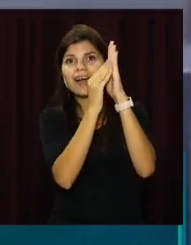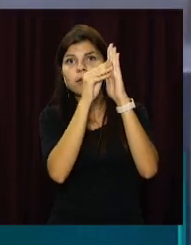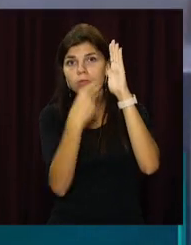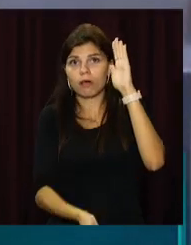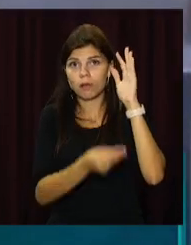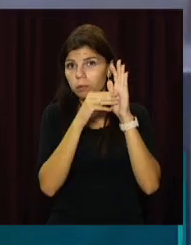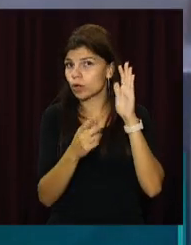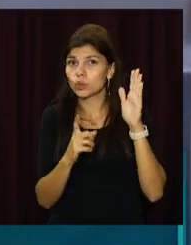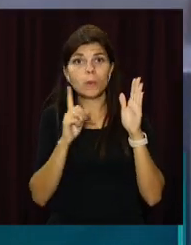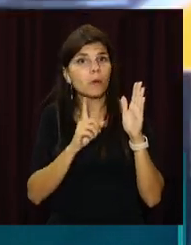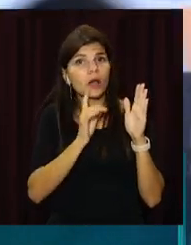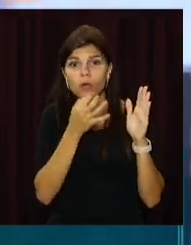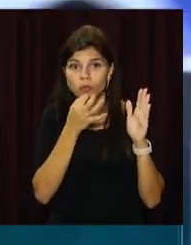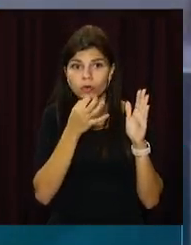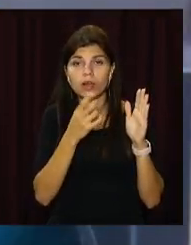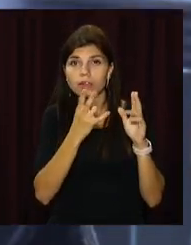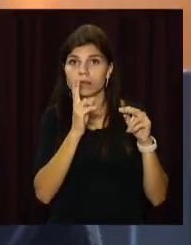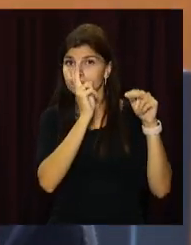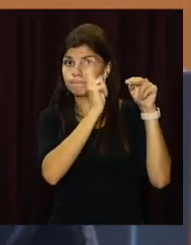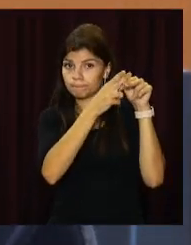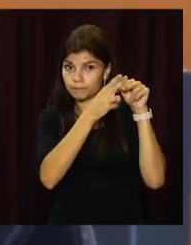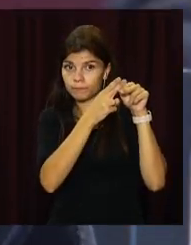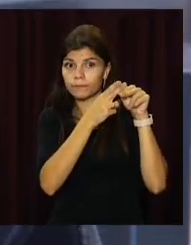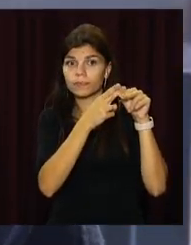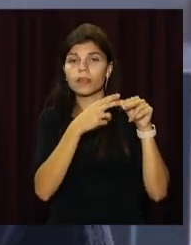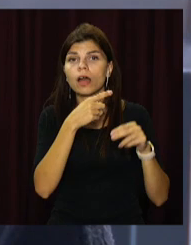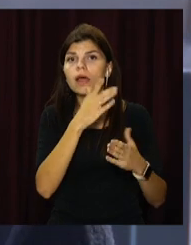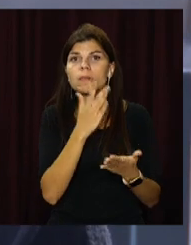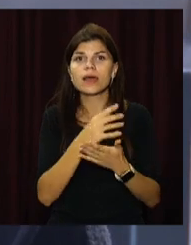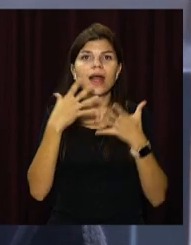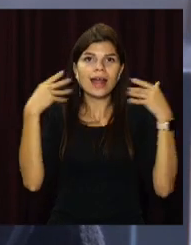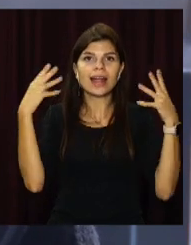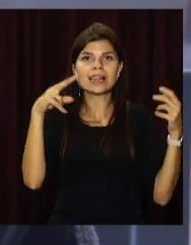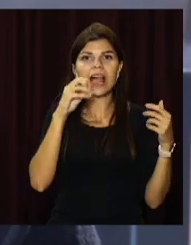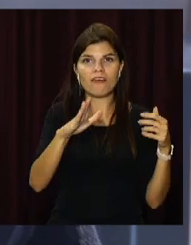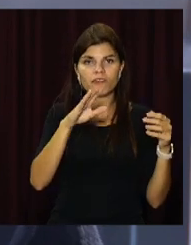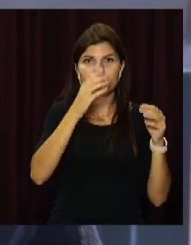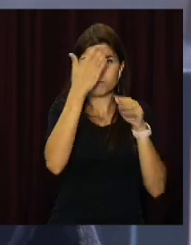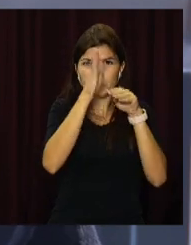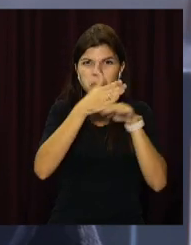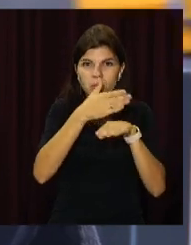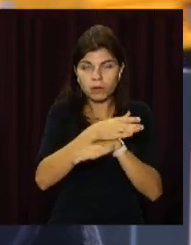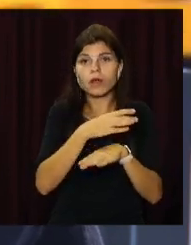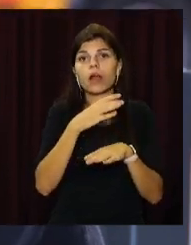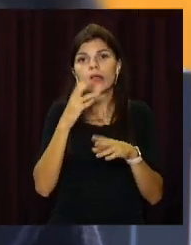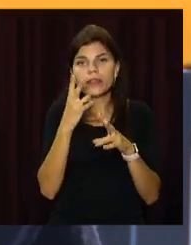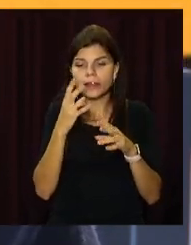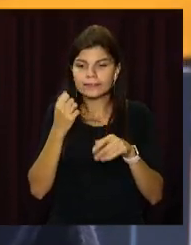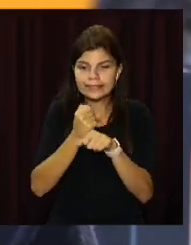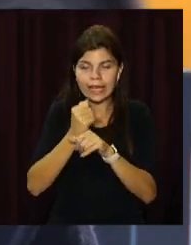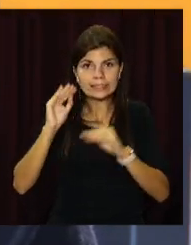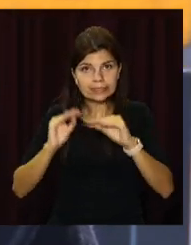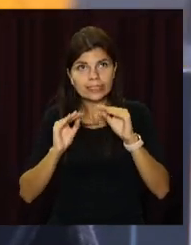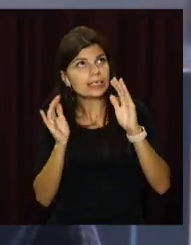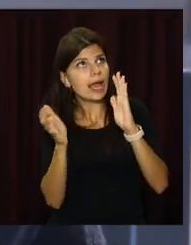відвалився атик, маскарон льва, відлити аналогічний, відновити все, що можна, і будинок ще в такому стані багато